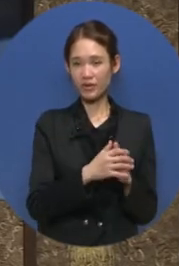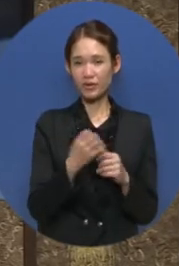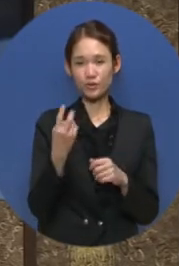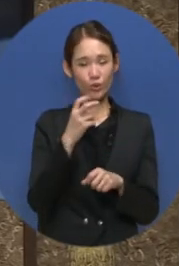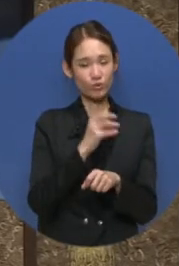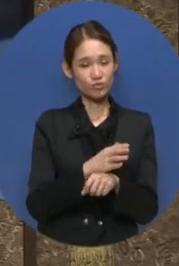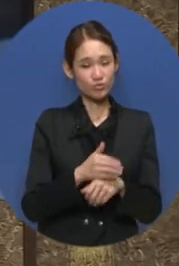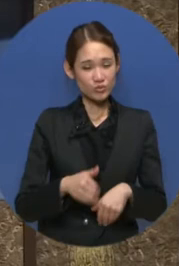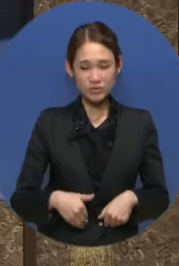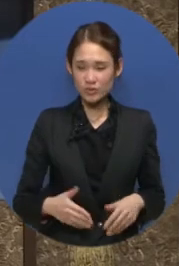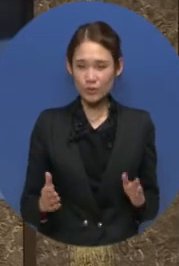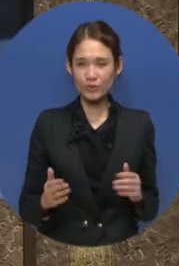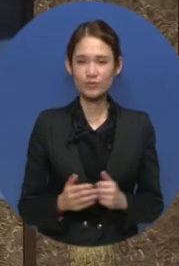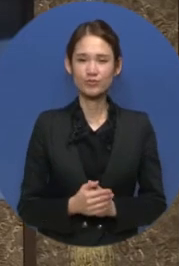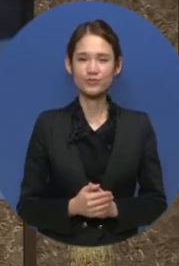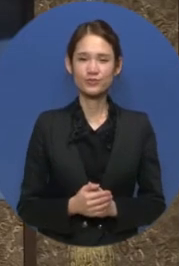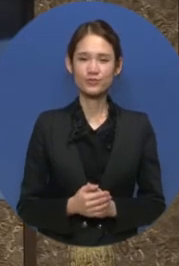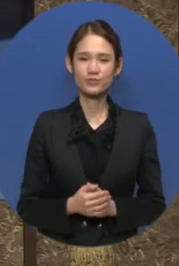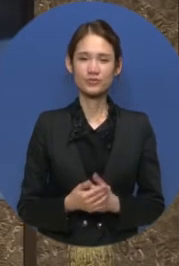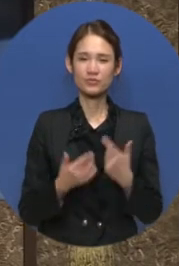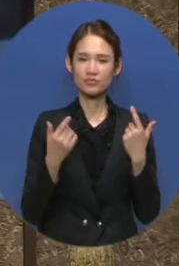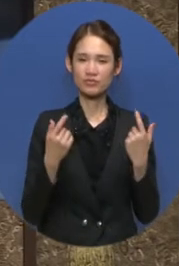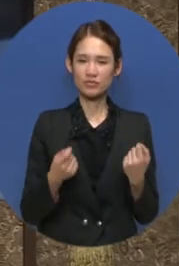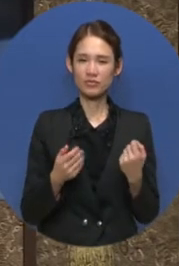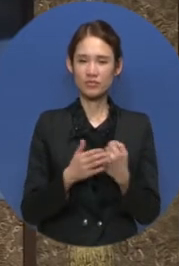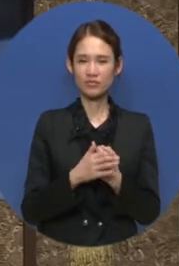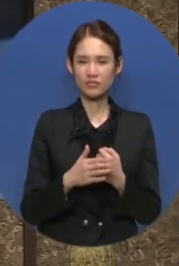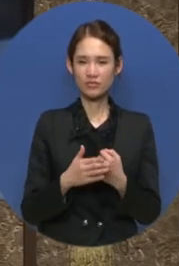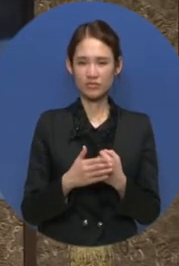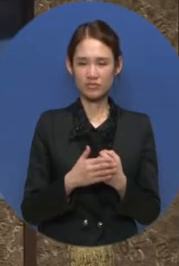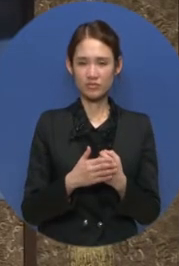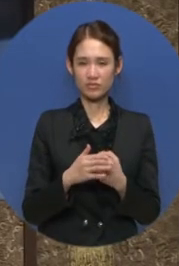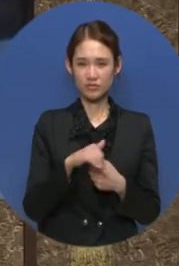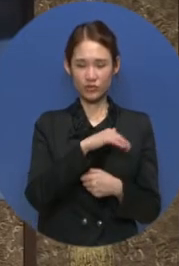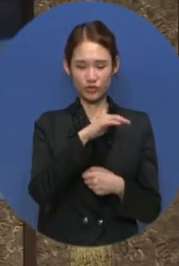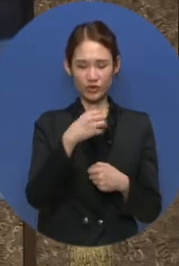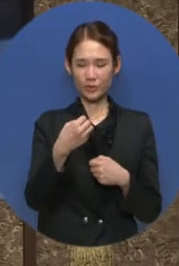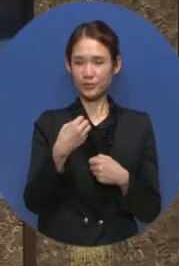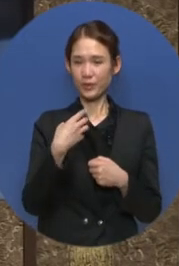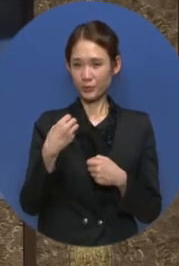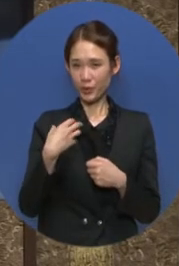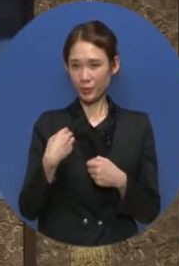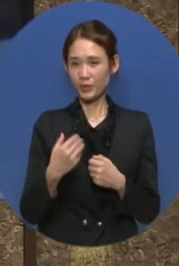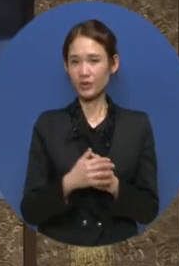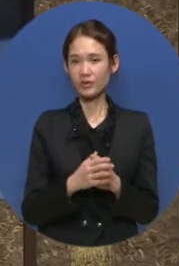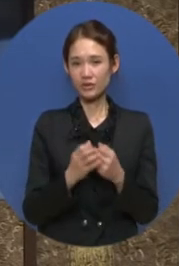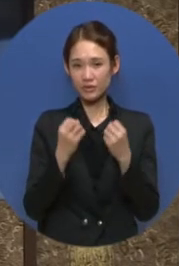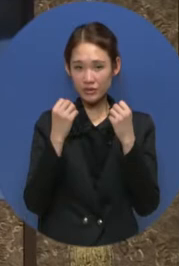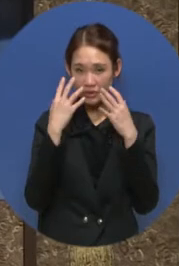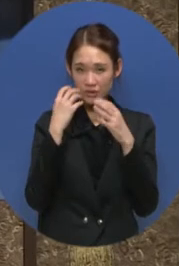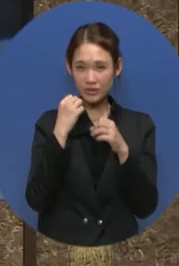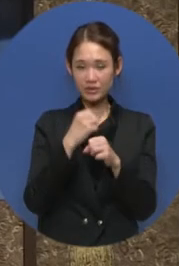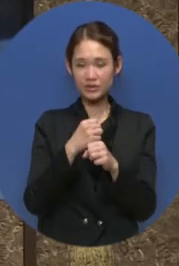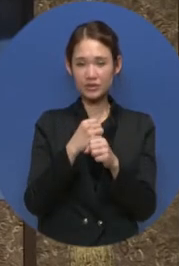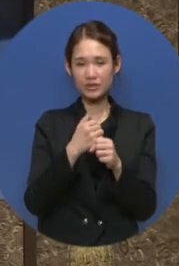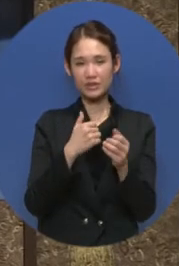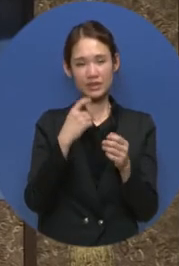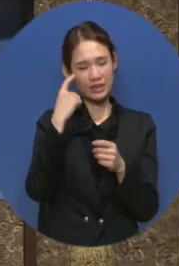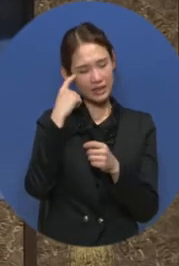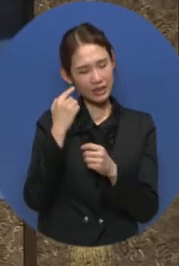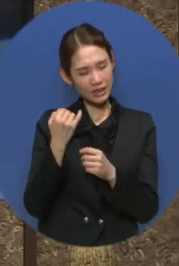이제 구매할 필요가 없잖아요. 네. 그러다 보니 주위에서 새로운 어떤 제품을